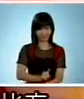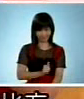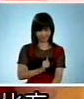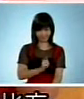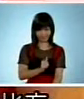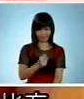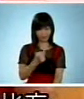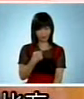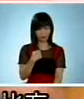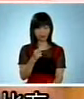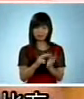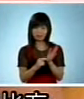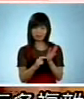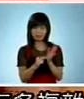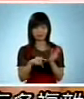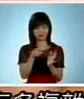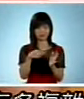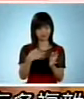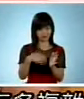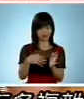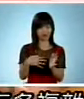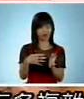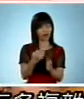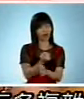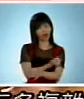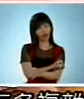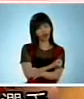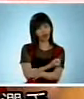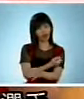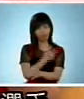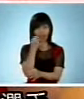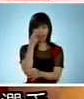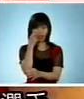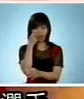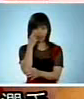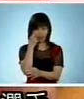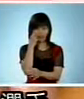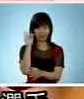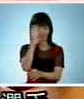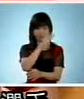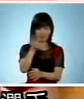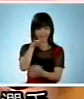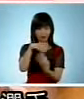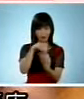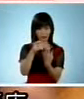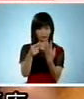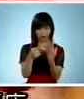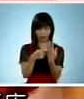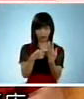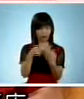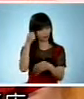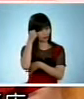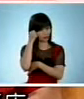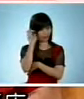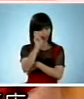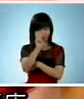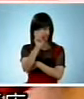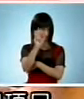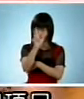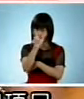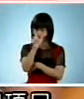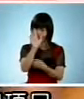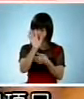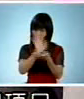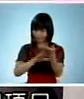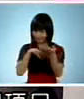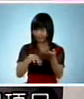的我只是打一个比方，大家就知道这个有多复杂哈。这是4000多个选手住在36个饭店。然